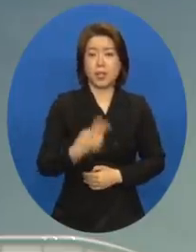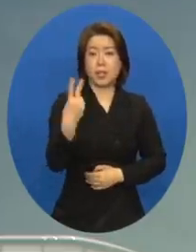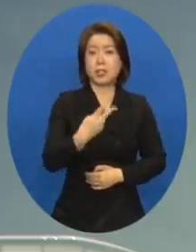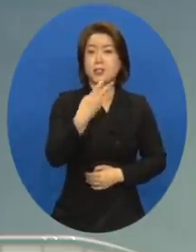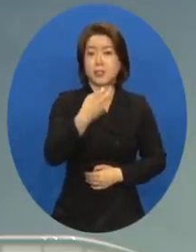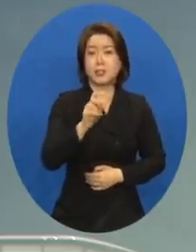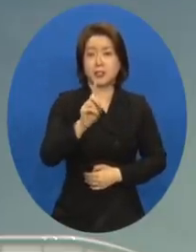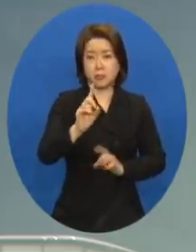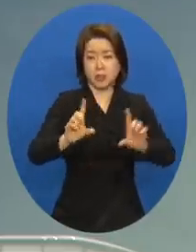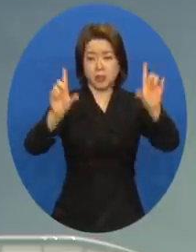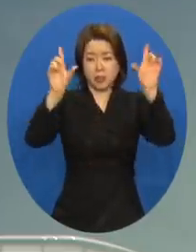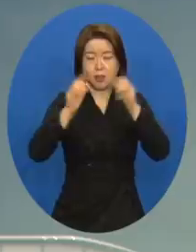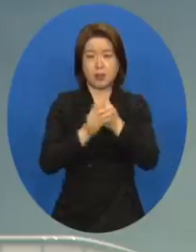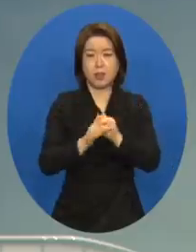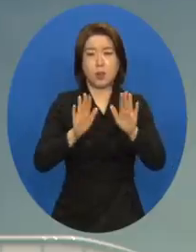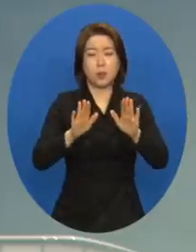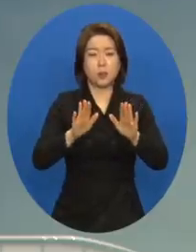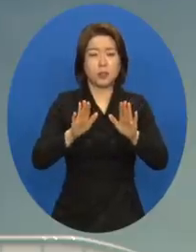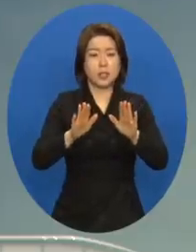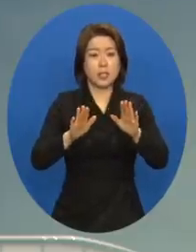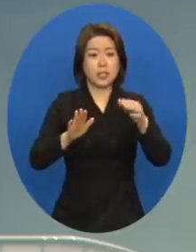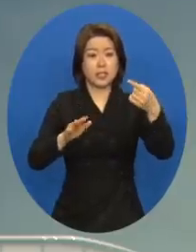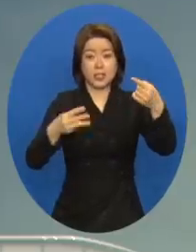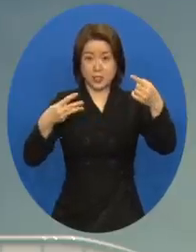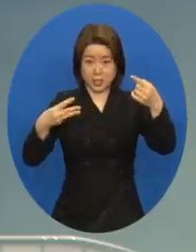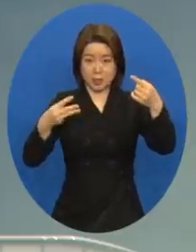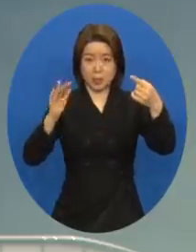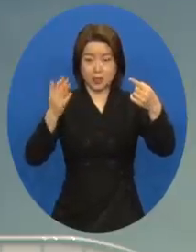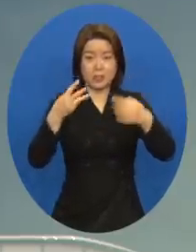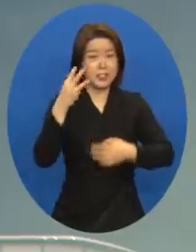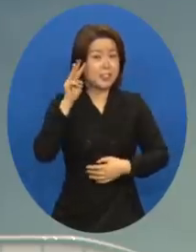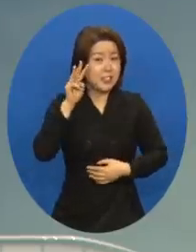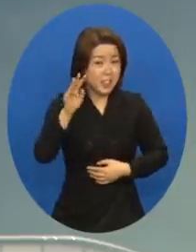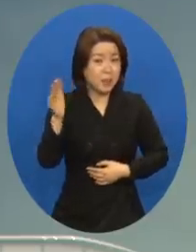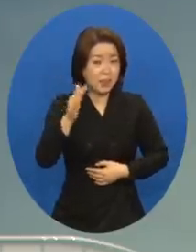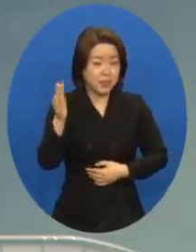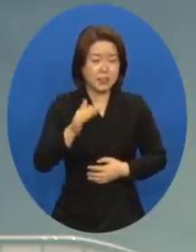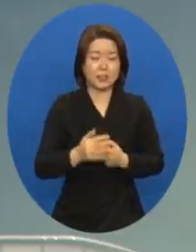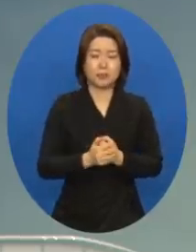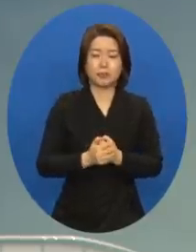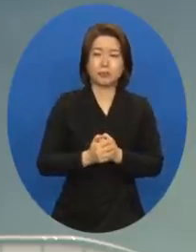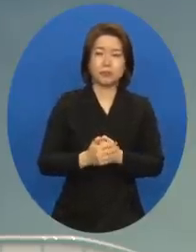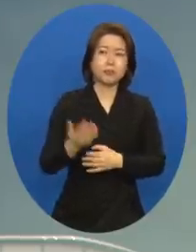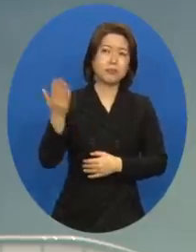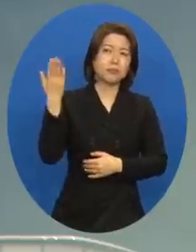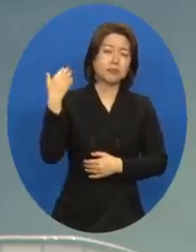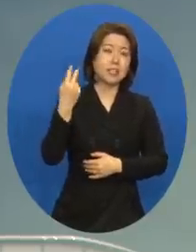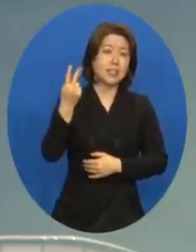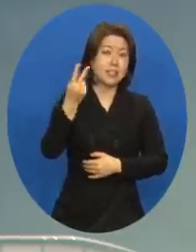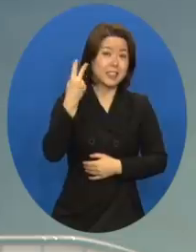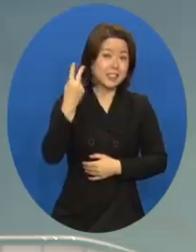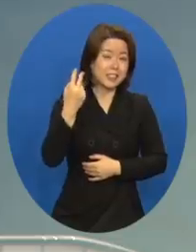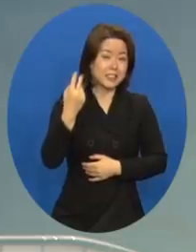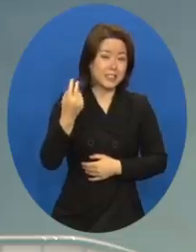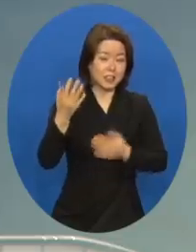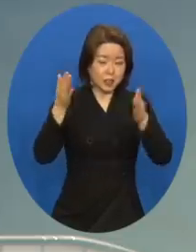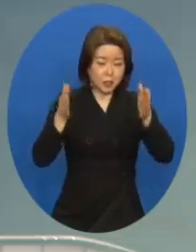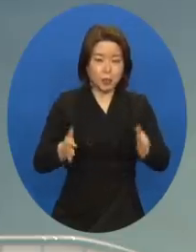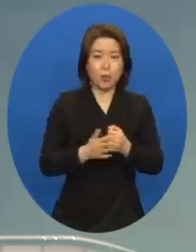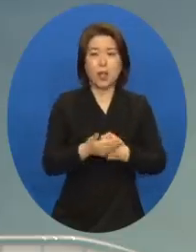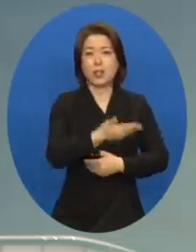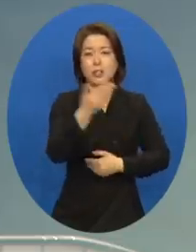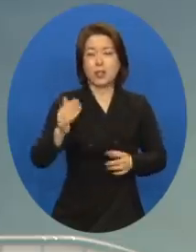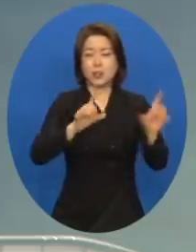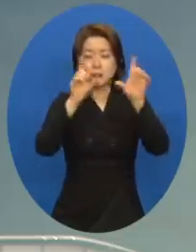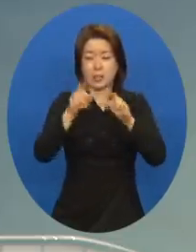2021년 오늘이 3일입니다. 1월 3일. 지난 이틀 동안 여러분의 삶을 이끌어